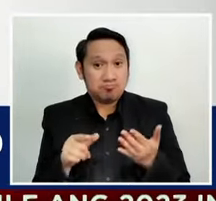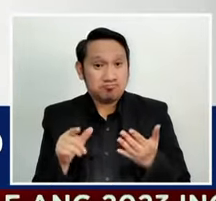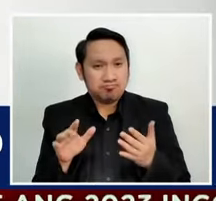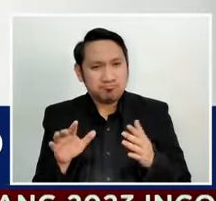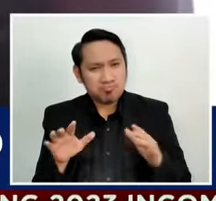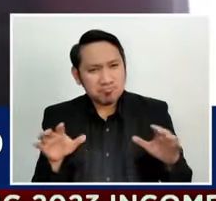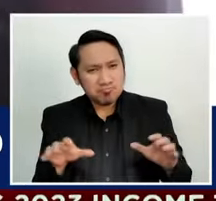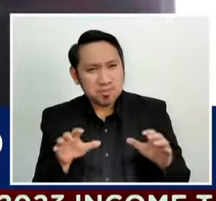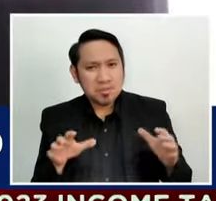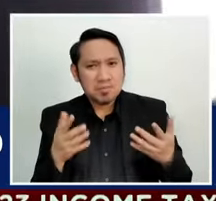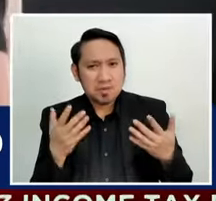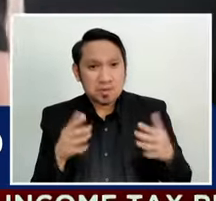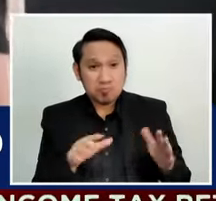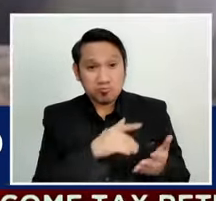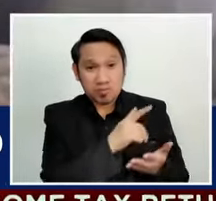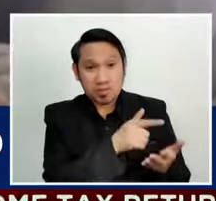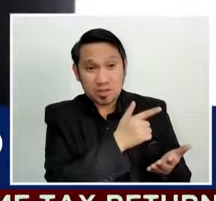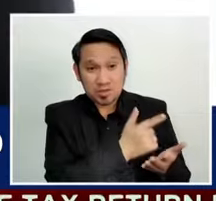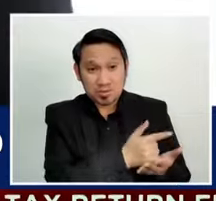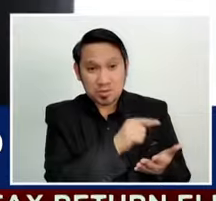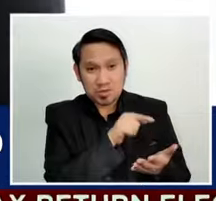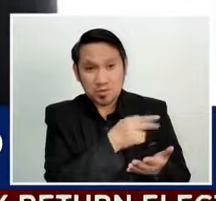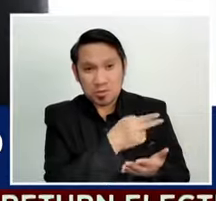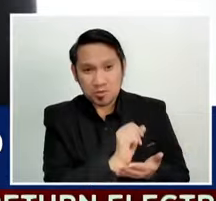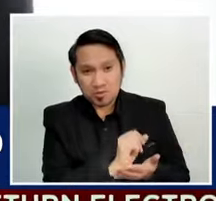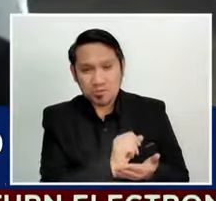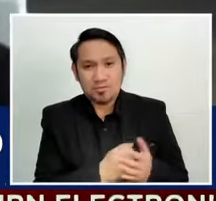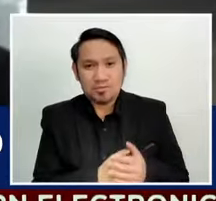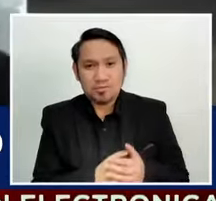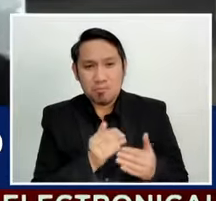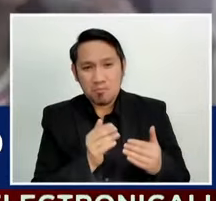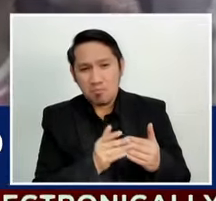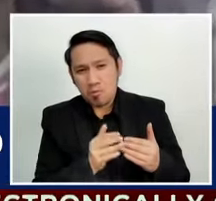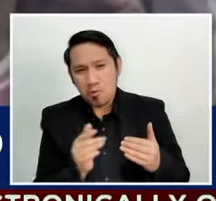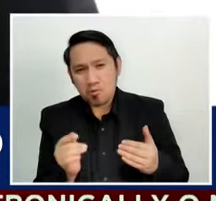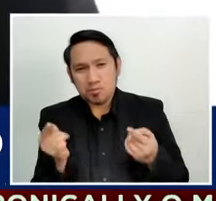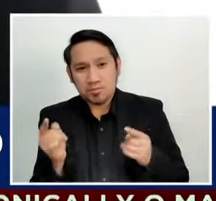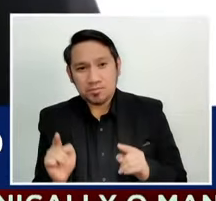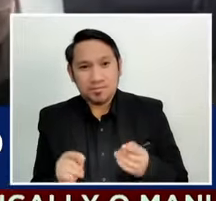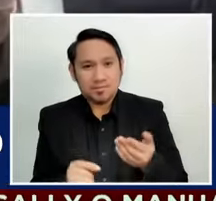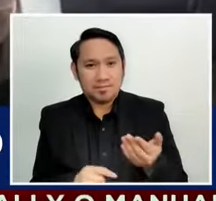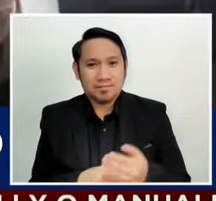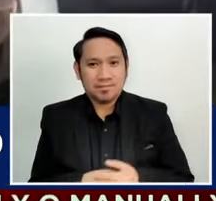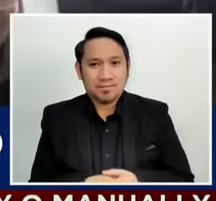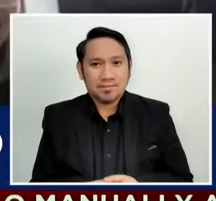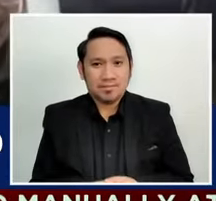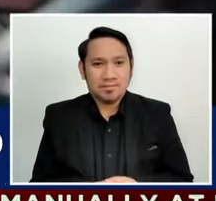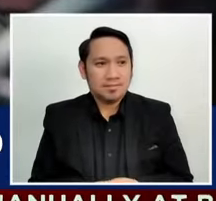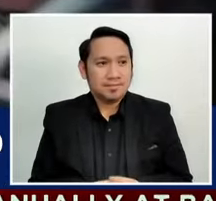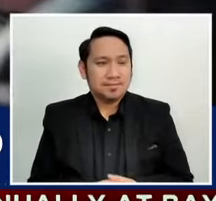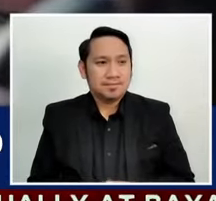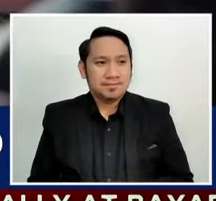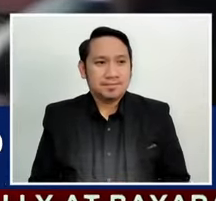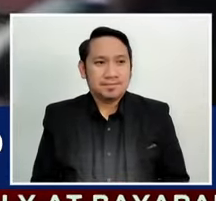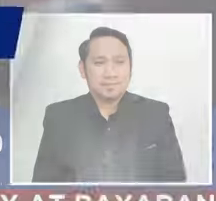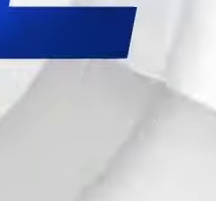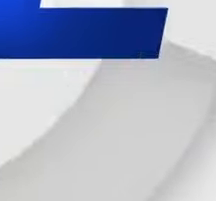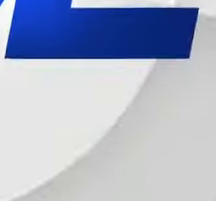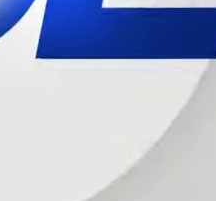matapos ang kanilang graduation sa North Ford High School. Gino Krishnan, ABS-CBN News.